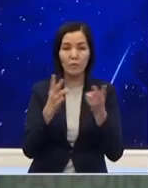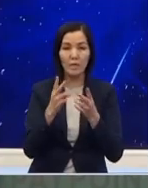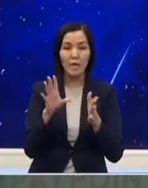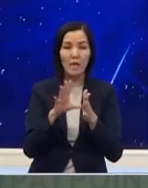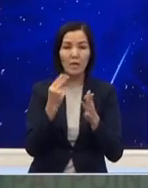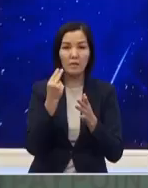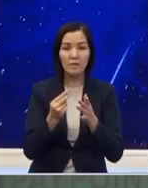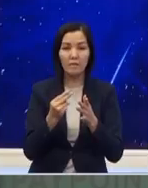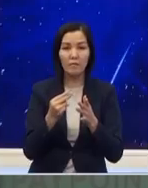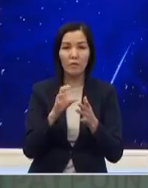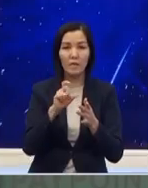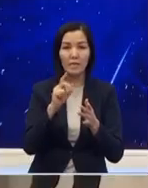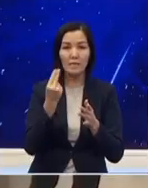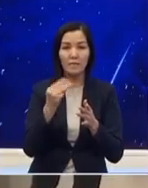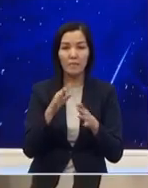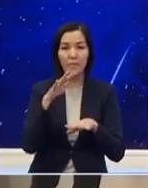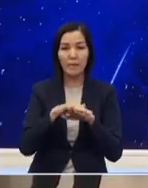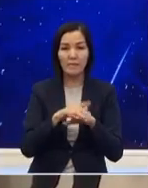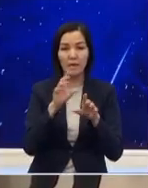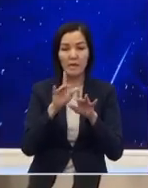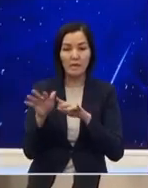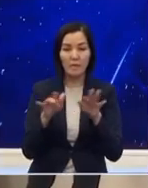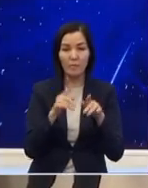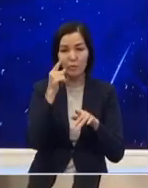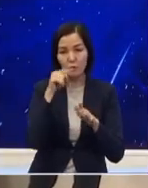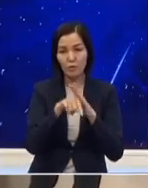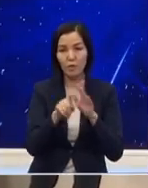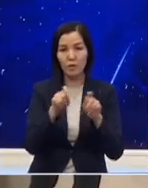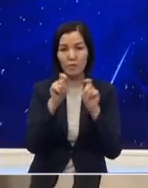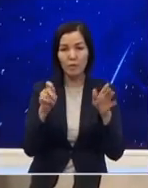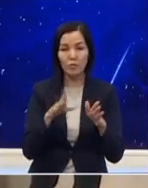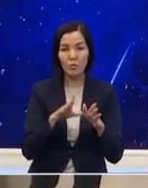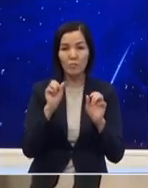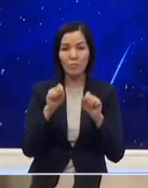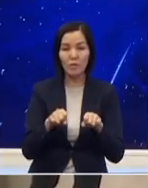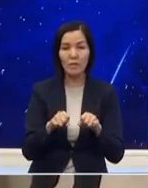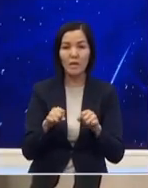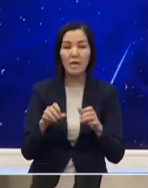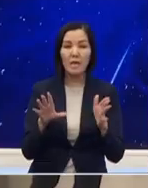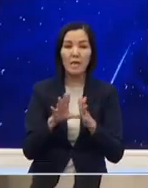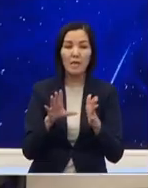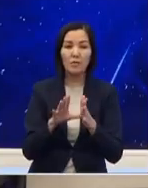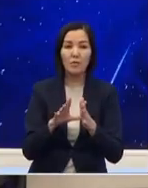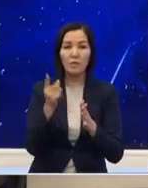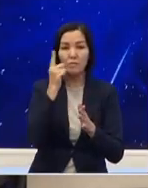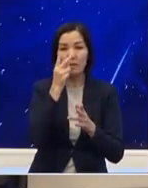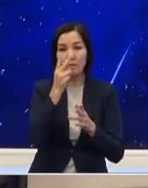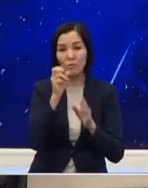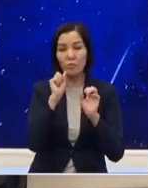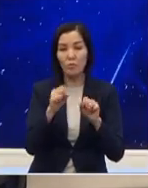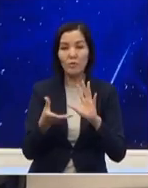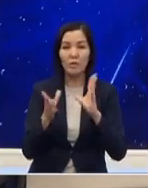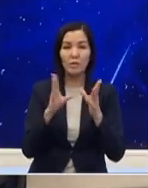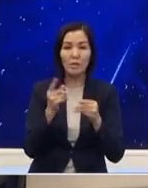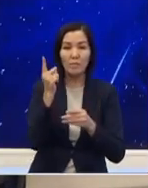электронды цифрлық қолтаңбамен базаға кіріп, цифрлық құжат папкасын ашасыз. Осылай барлық электрондық құжаттарды смартфоннан көре аласыз. Жалпы